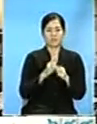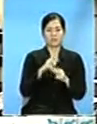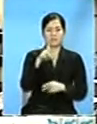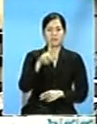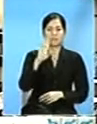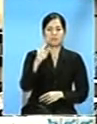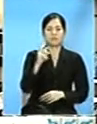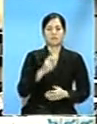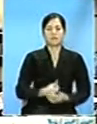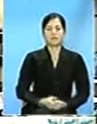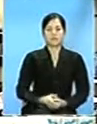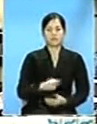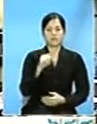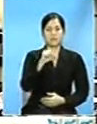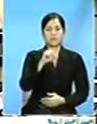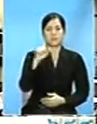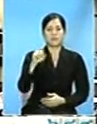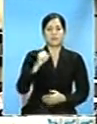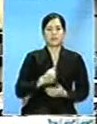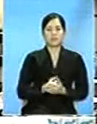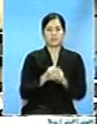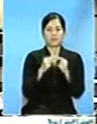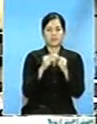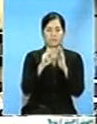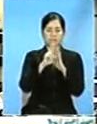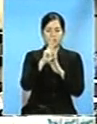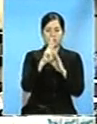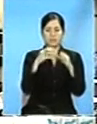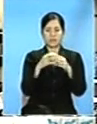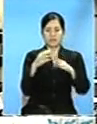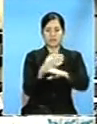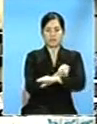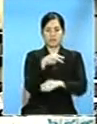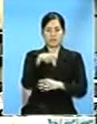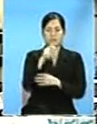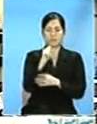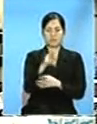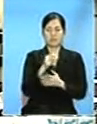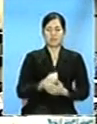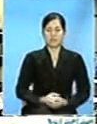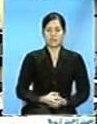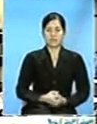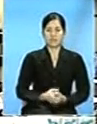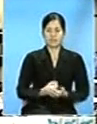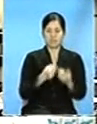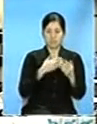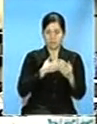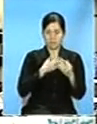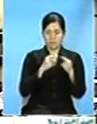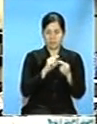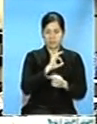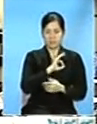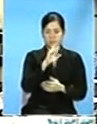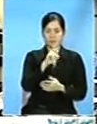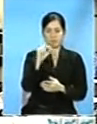านสมาชิกสภาผู้แทนราษฎรจังหวัดเชียงรายพรรคเพื่อไทยในฐานะสมาชิกรัฐสภาผม